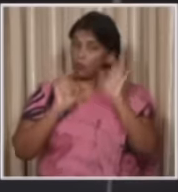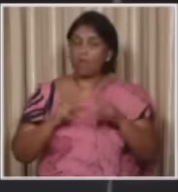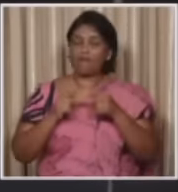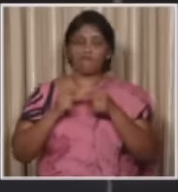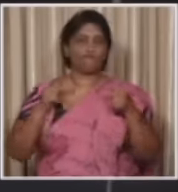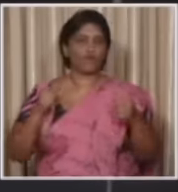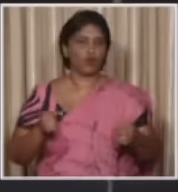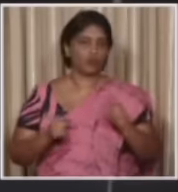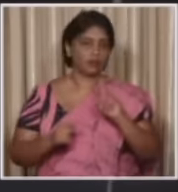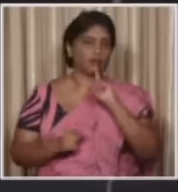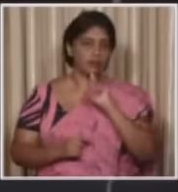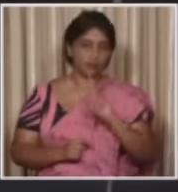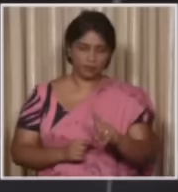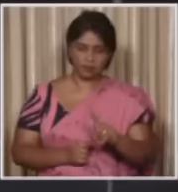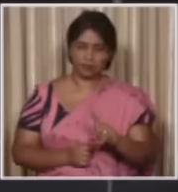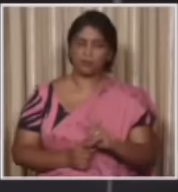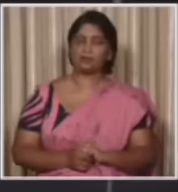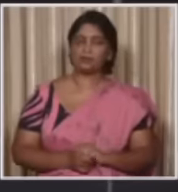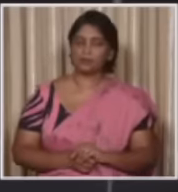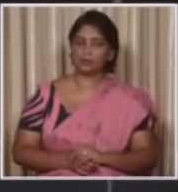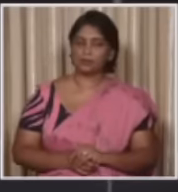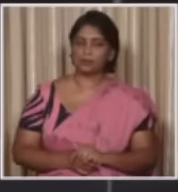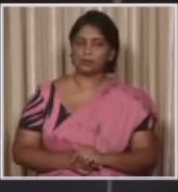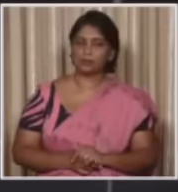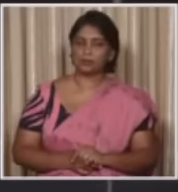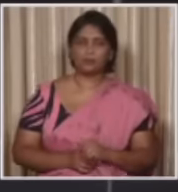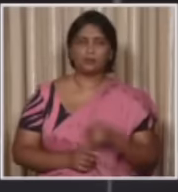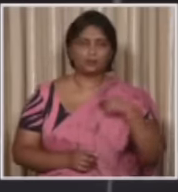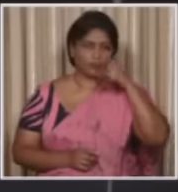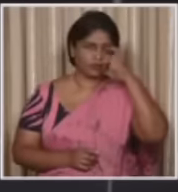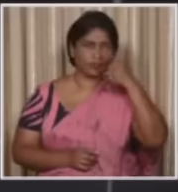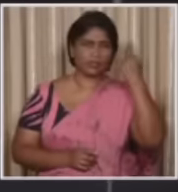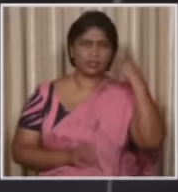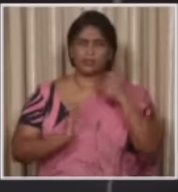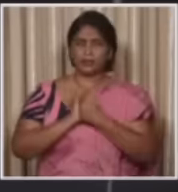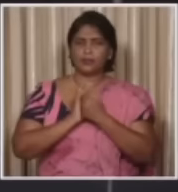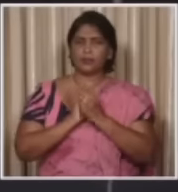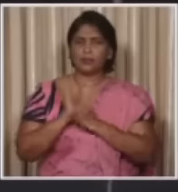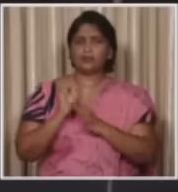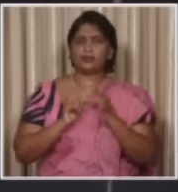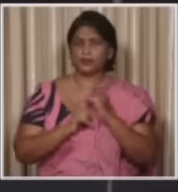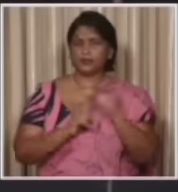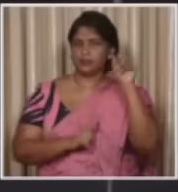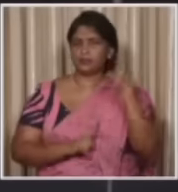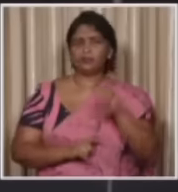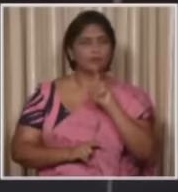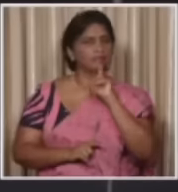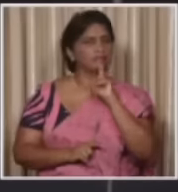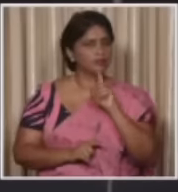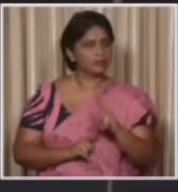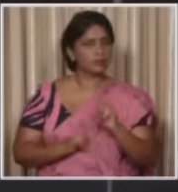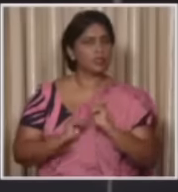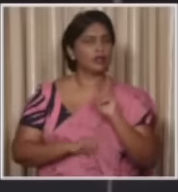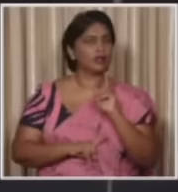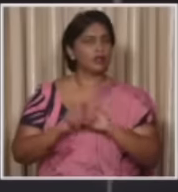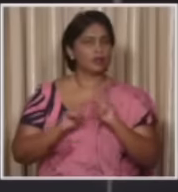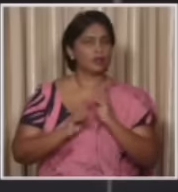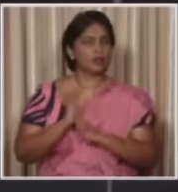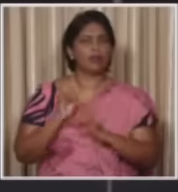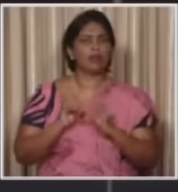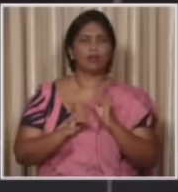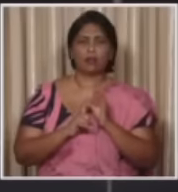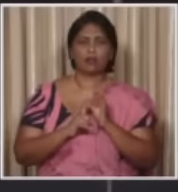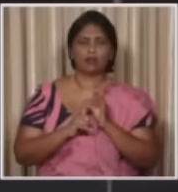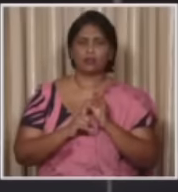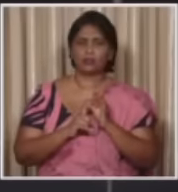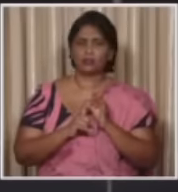සැලකලාද? හරි. දැන් මම දැක්ක ඊයක ගරු මන්ත්‍රීතුමා තුමේ කියනවා මේ පාර්ලිමේන්තු මන්ත්‍රීවරුන්ගේ එහෙනම් ඒ